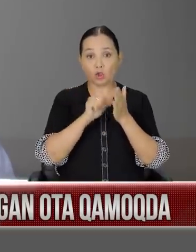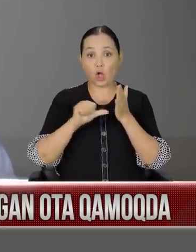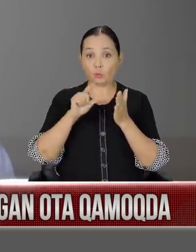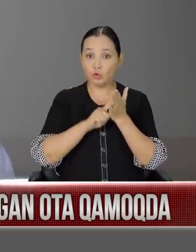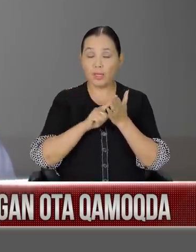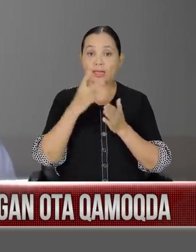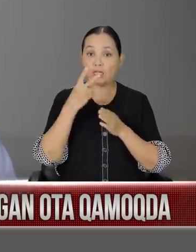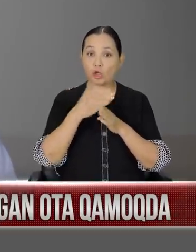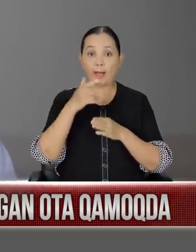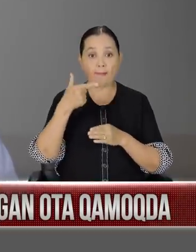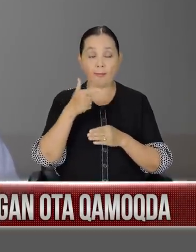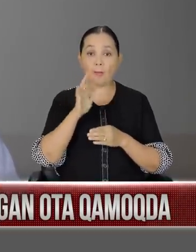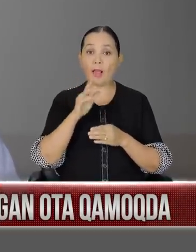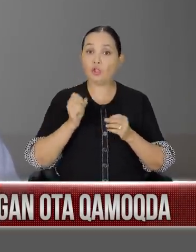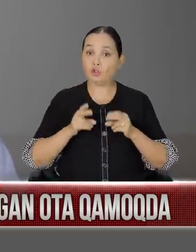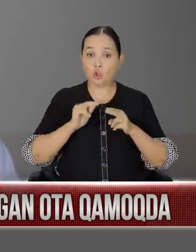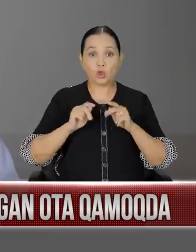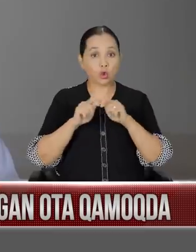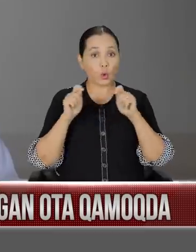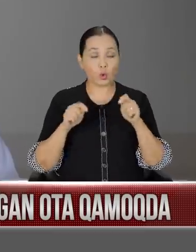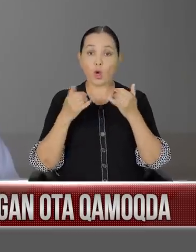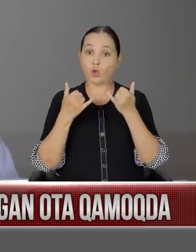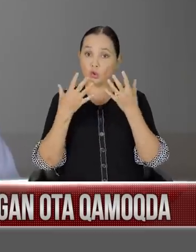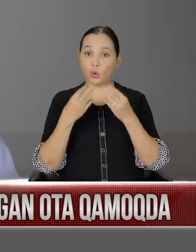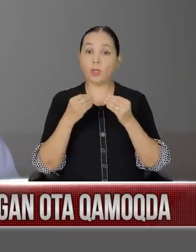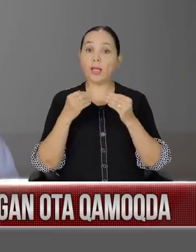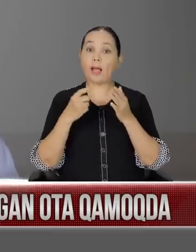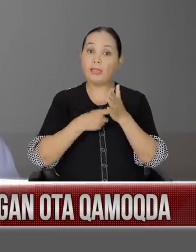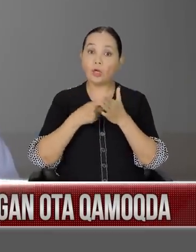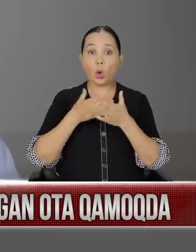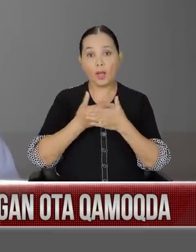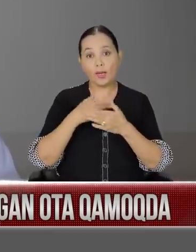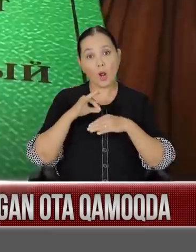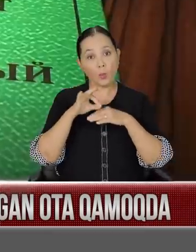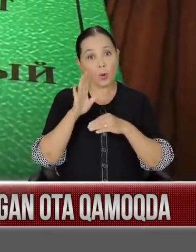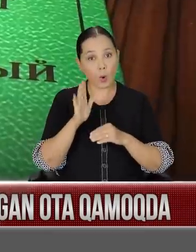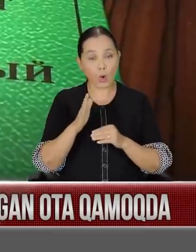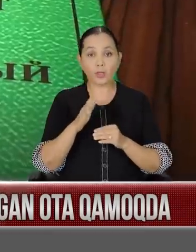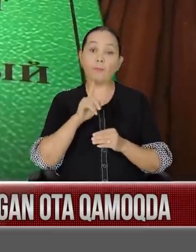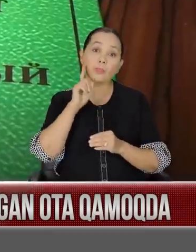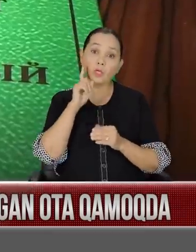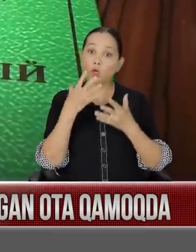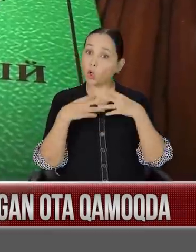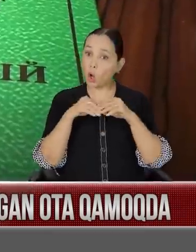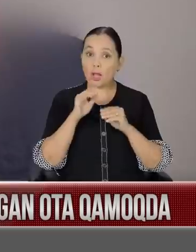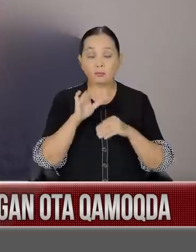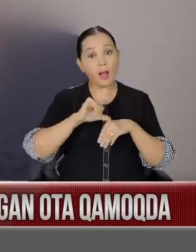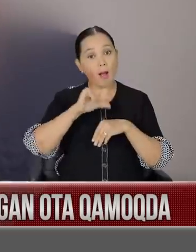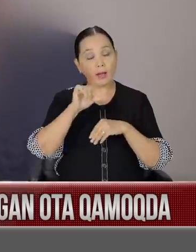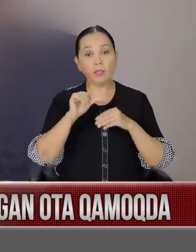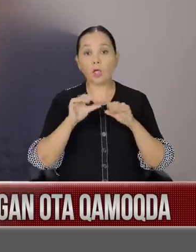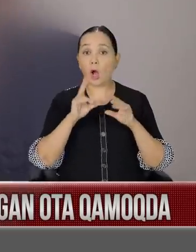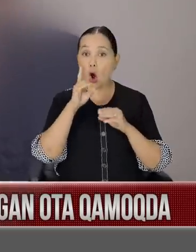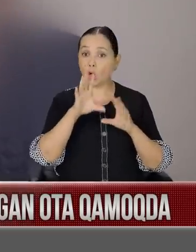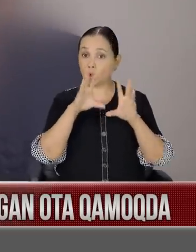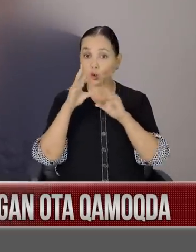267 moddasi 2 qismi G bandi bilan jinoyat ishi qo'zg'atilib, hozirgi kunda dastlabki tergov harakatlari olib borilmoqda. Yosh oilasi bilan alohida xonadonga